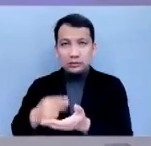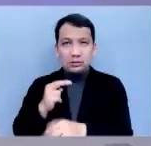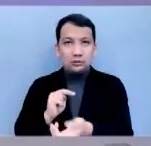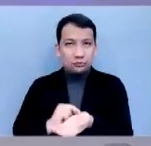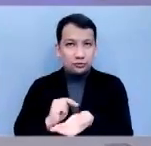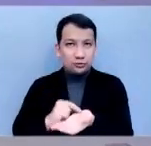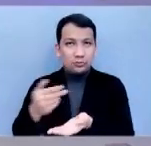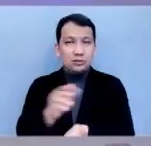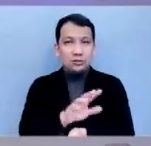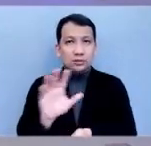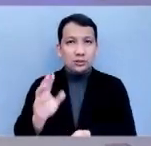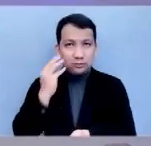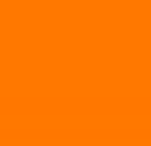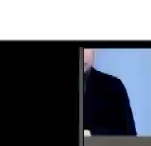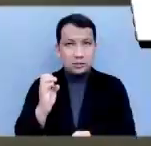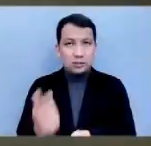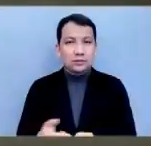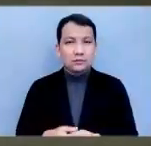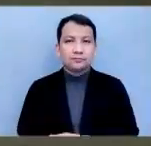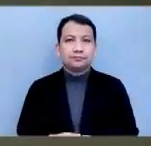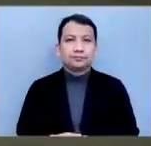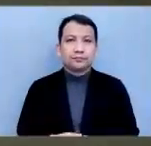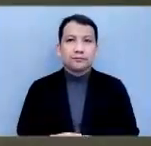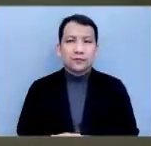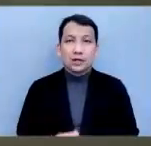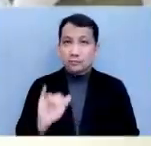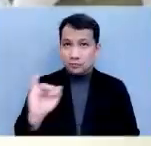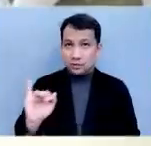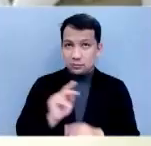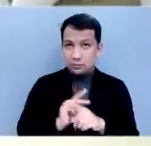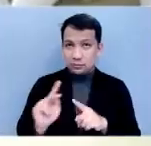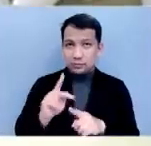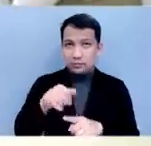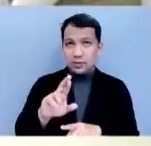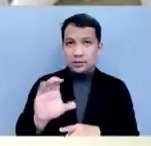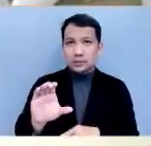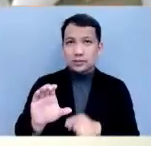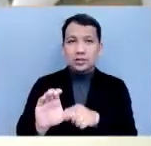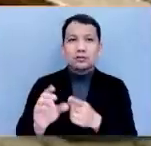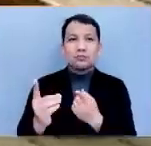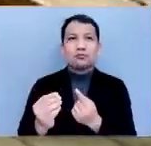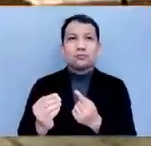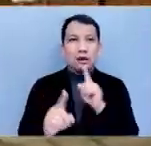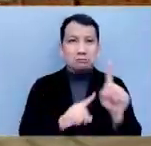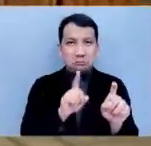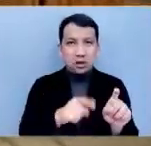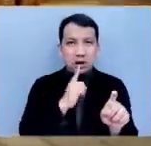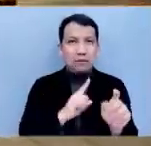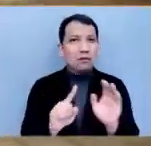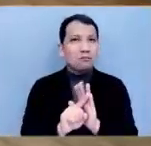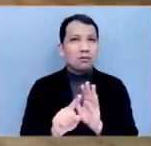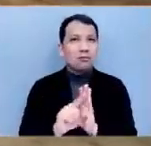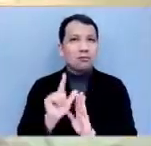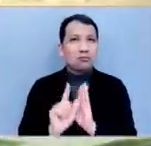balitang yan, si Marian Enriquez. Kung ang Professional Regulation Commission o PRC ang tatanungin, labag sa batas